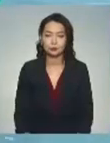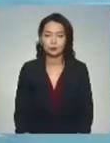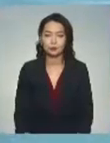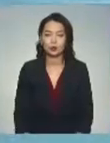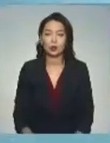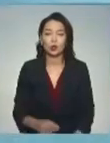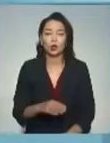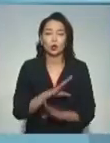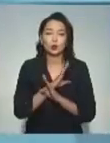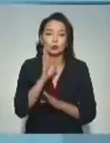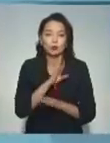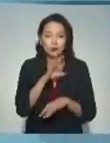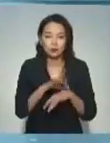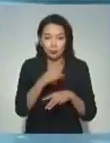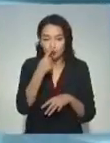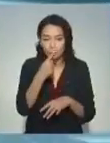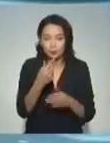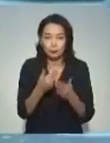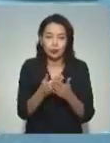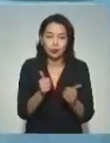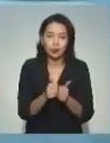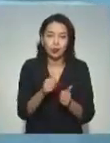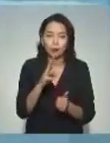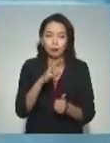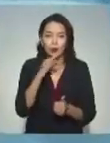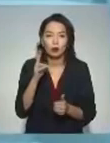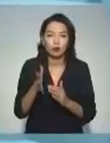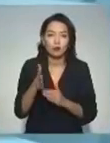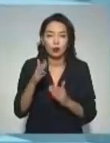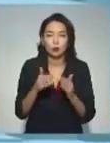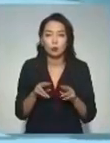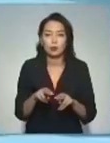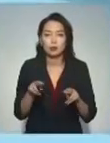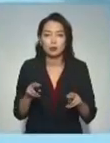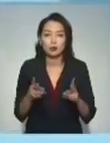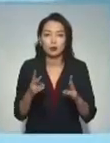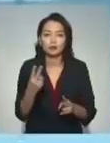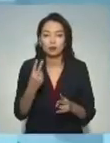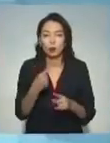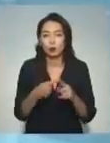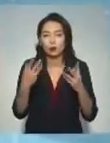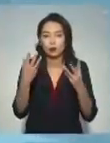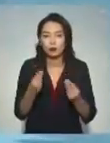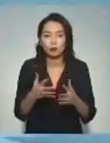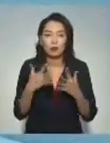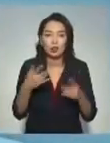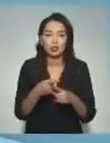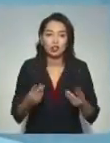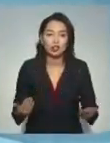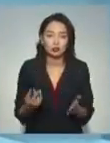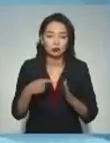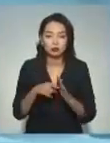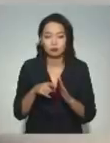Труп женщины обнаружили вблизи многоэтажного дома Петропавловска. Инцидент произошел во второй половине дня, когда большая часть жителей находилась на